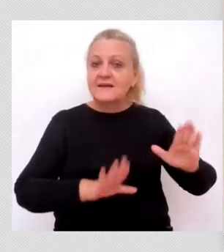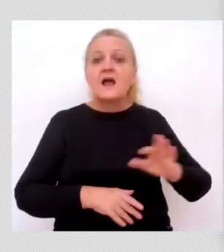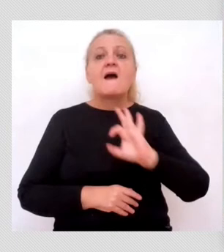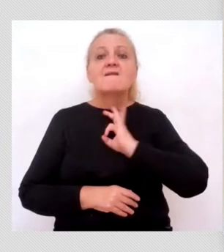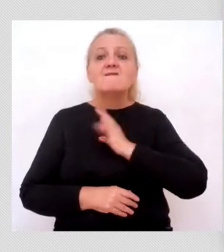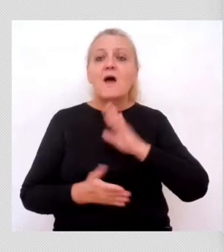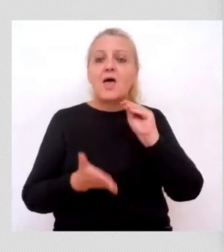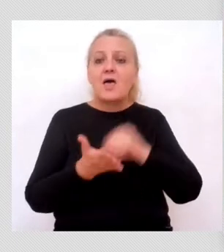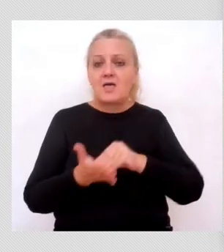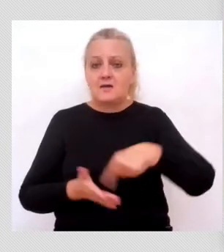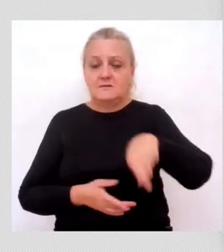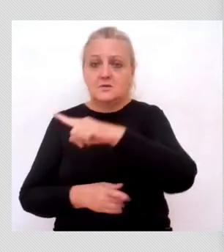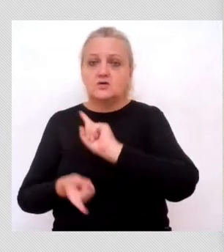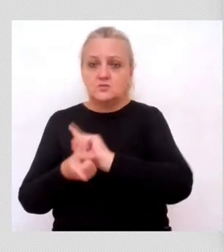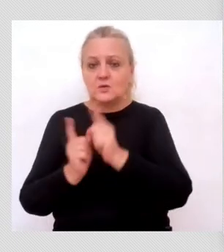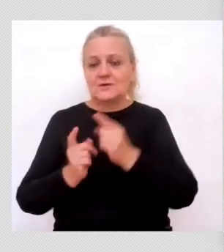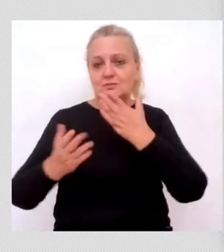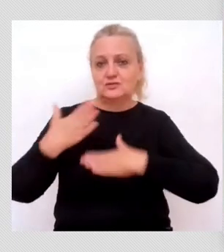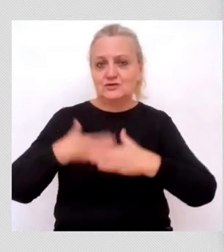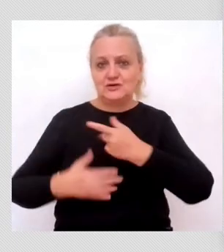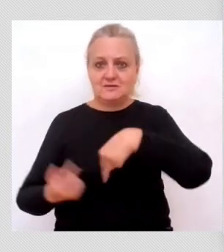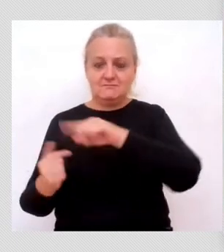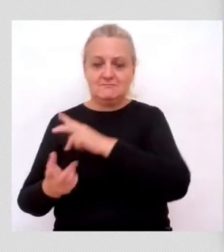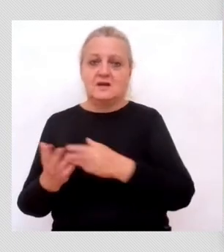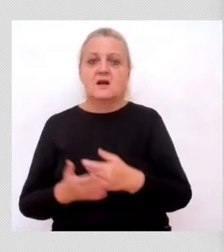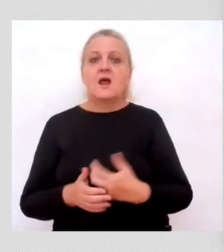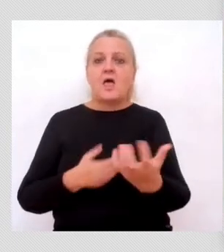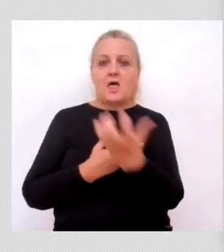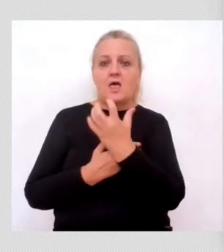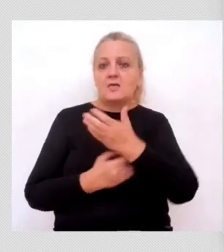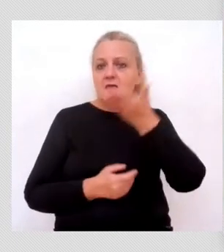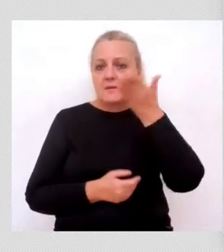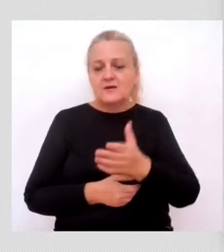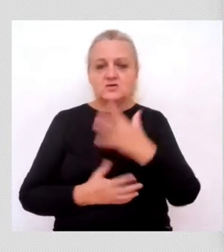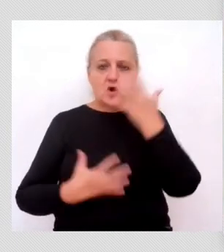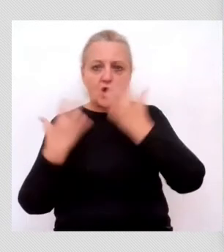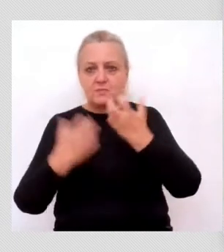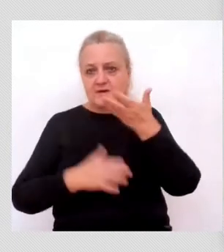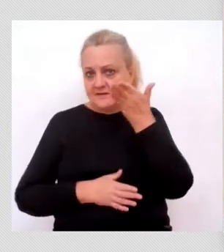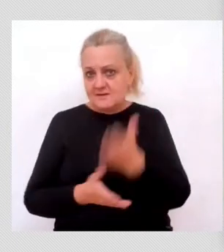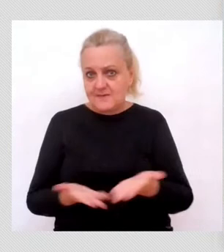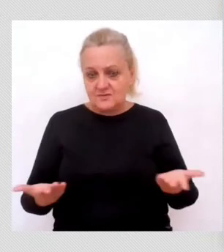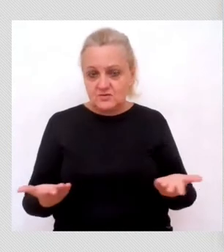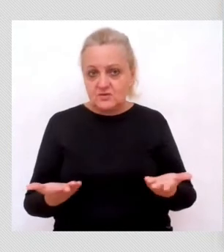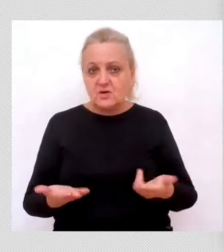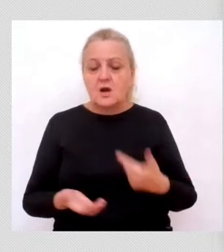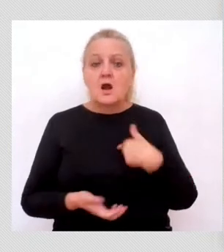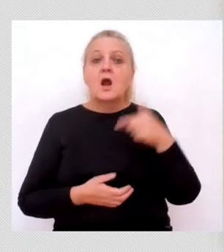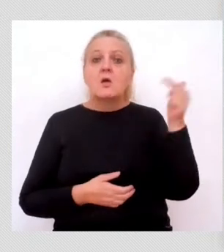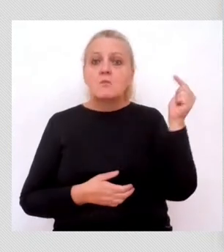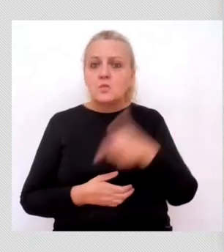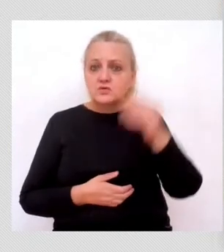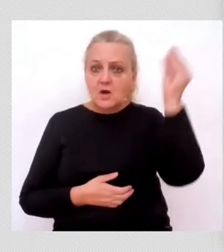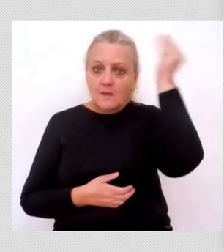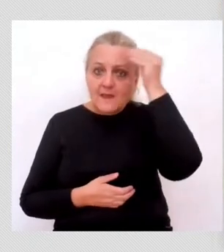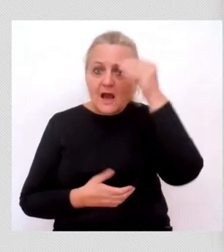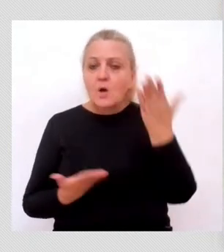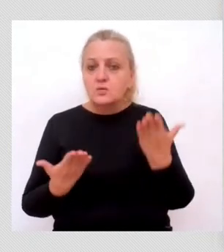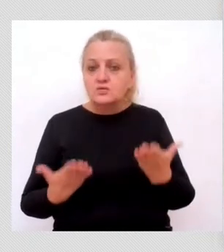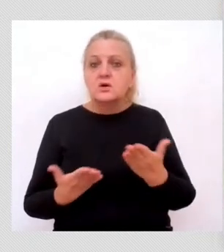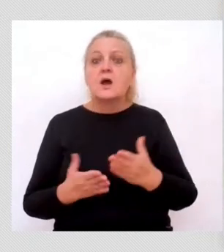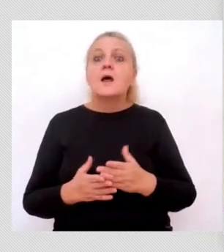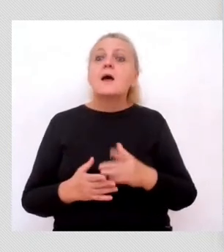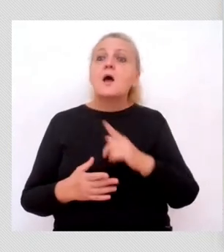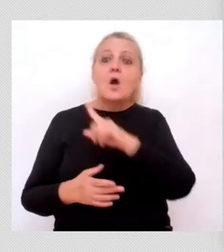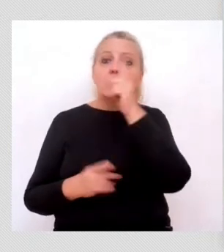bo spotkanie jest przyjemne i sympatyczne. Bo nikt na mnie nie nakrzyczy, nikt mnie nie obrazi. Musimy nauczyć się chodzić do tych, którzy